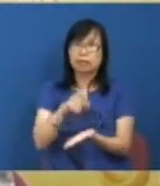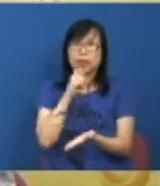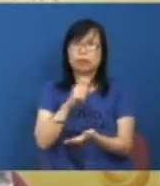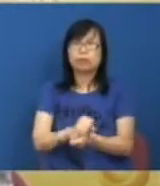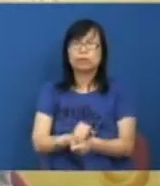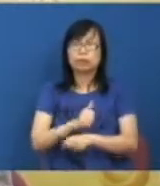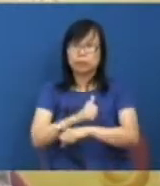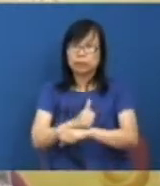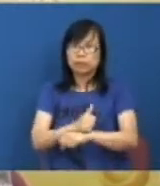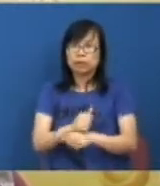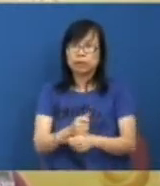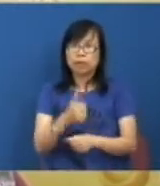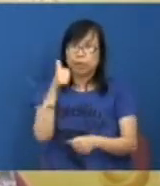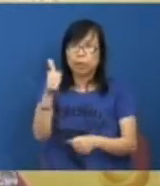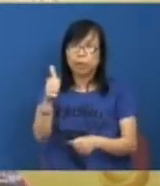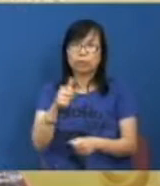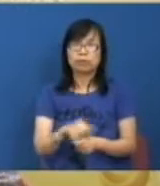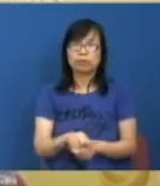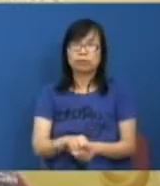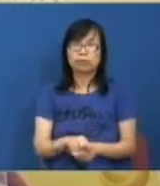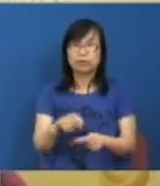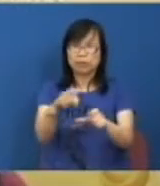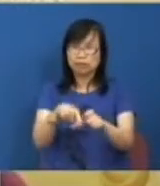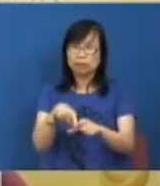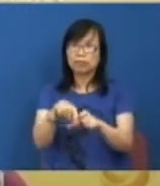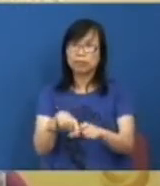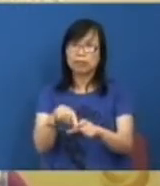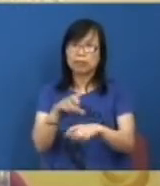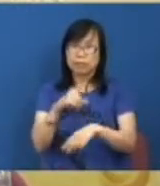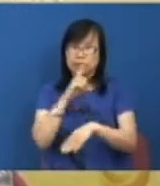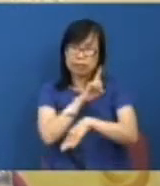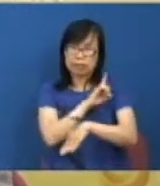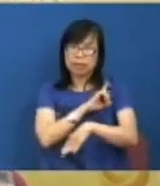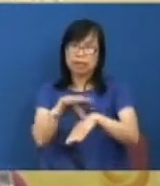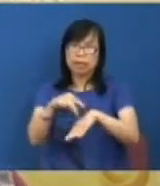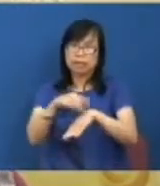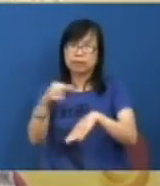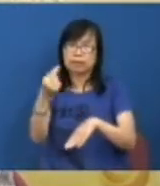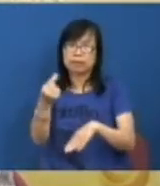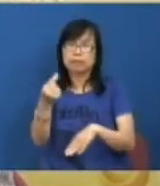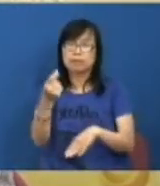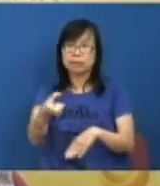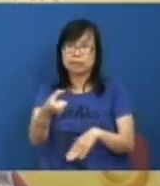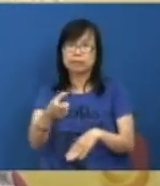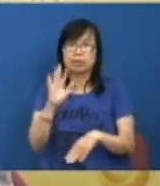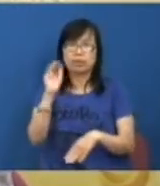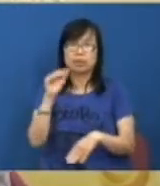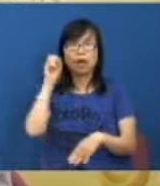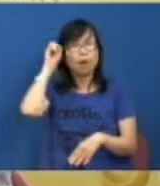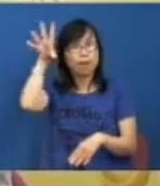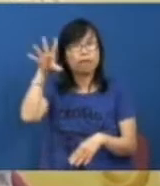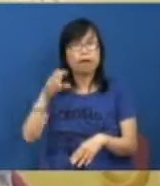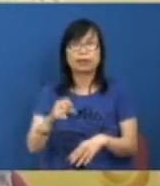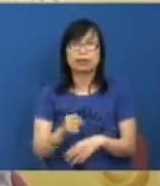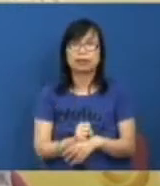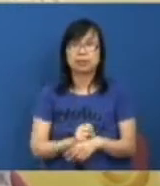翻嚟嘅，亦都係可以攞到一啲，即係自己可以慳到錢之餘，亦都可以可以開發到啲新嘢。